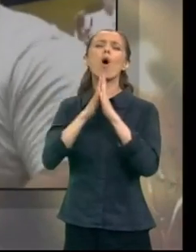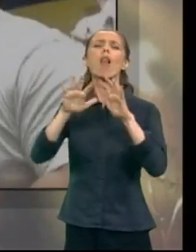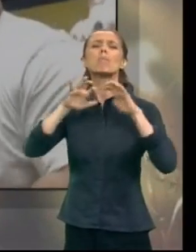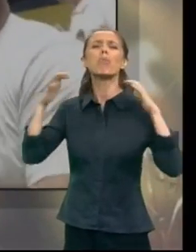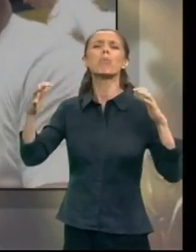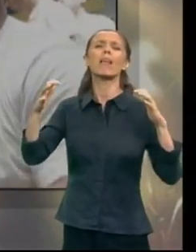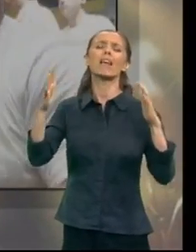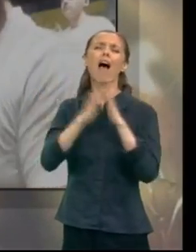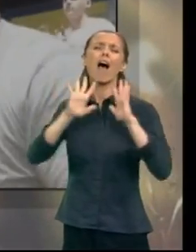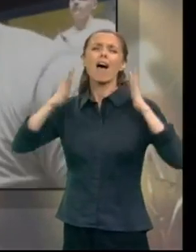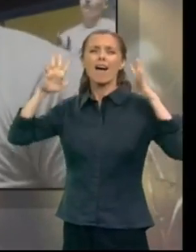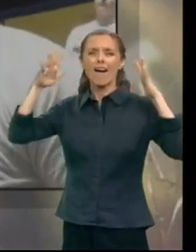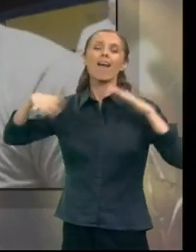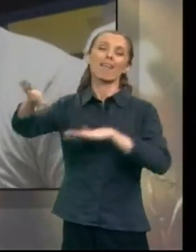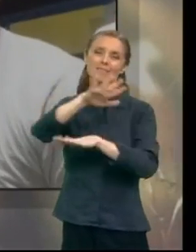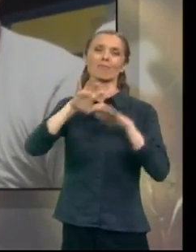Čestitam.